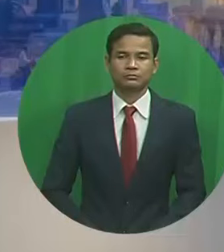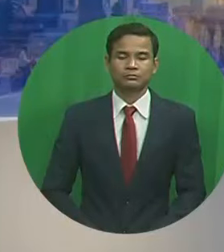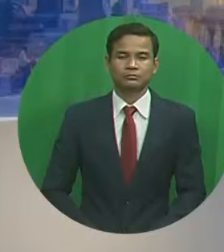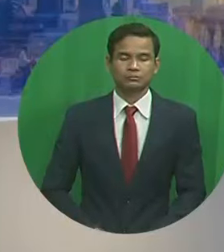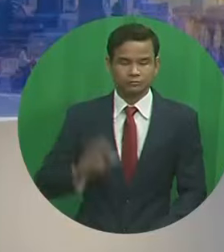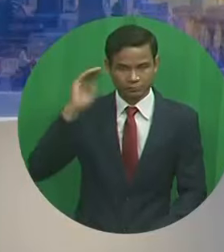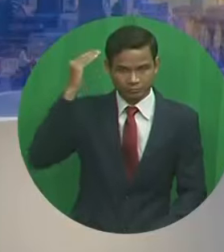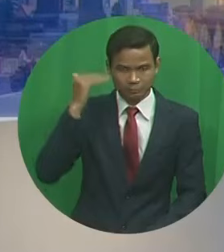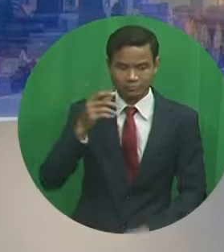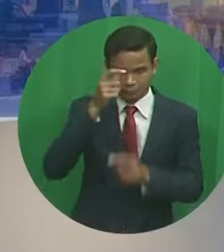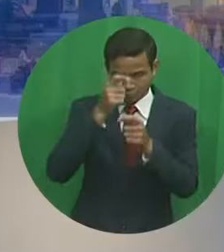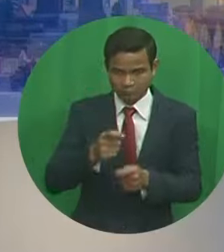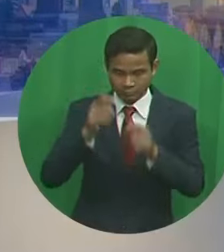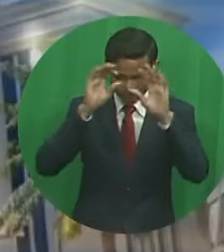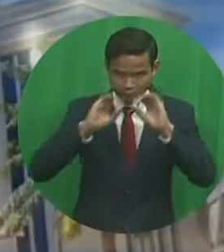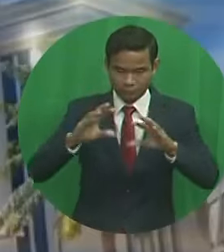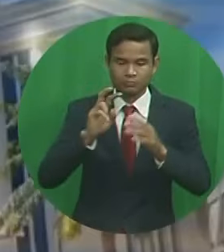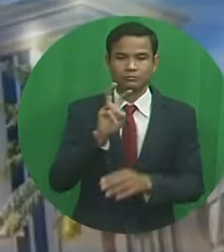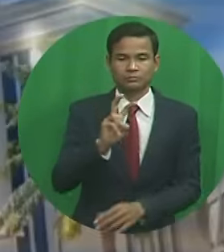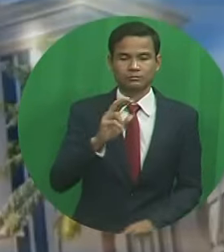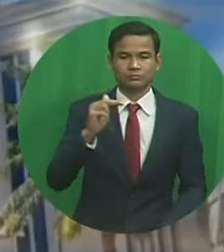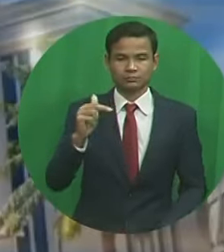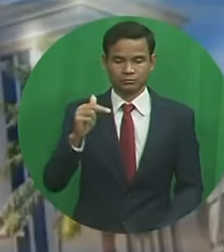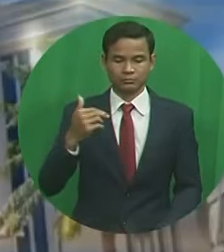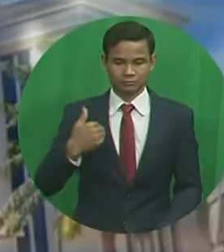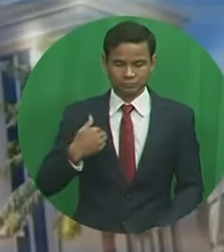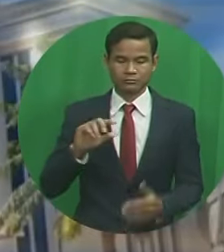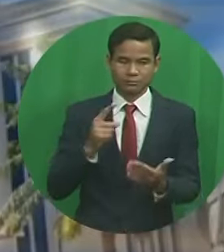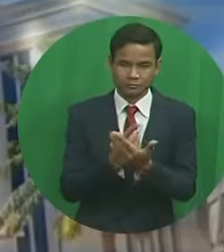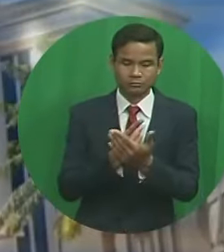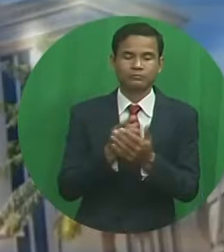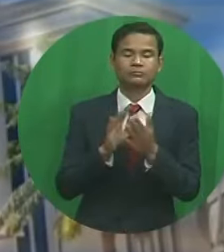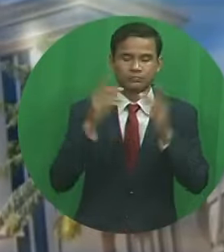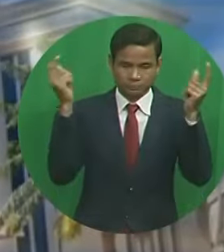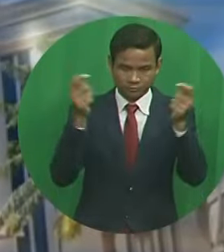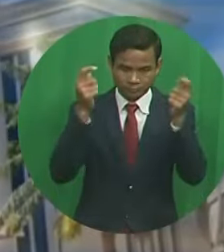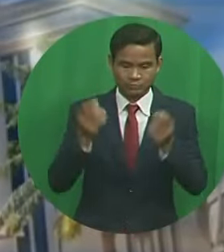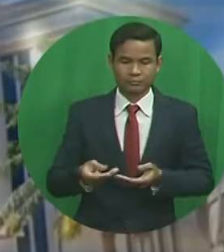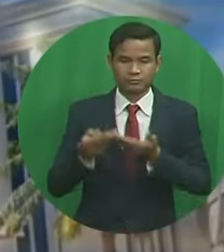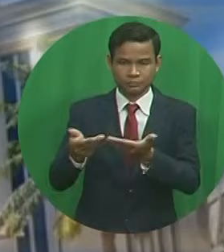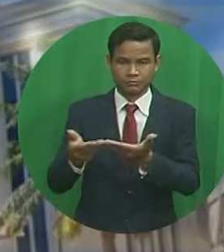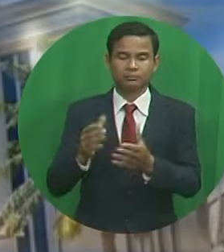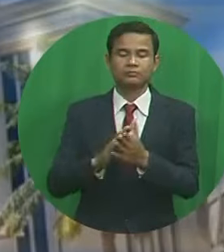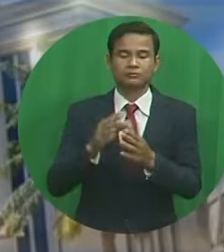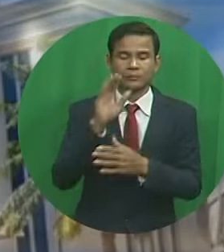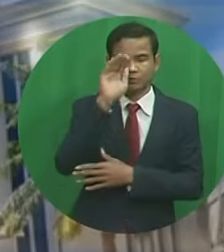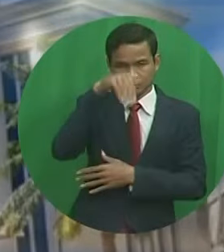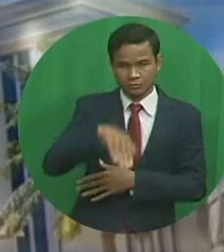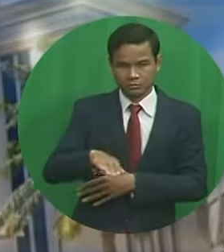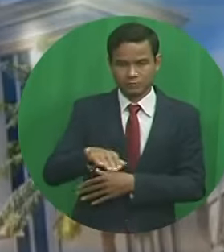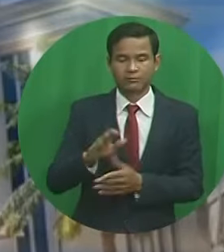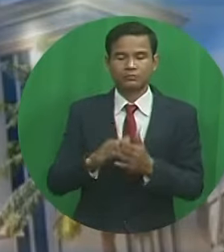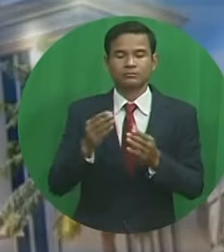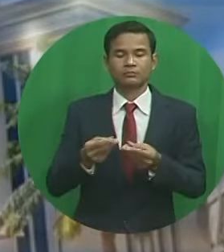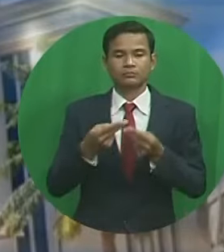ប្រធានសនិកជនចិត្តក្របអាដាមដិតទីណាអញ្ជើញជាតបដីក្នុងពិធីប្រគល់ទទួលសត្វដំរីមួយគូដែលជាអំណោយរប